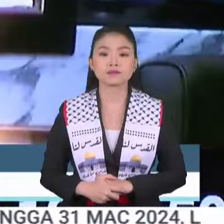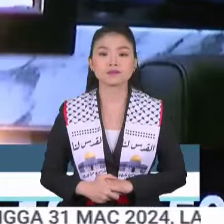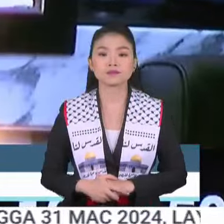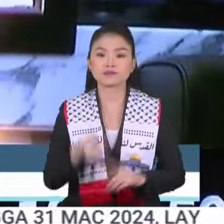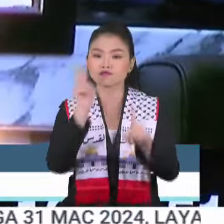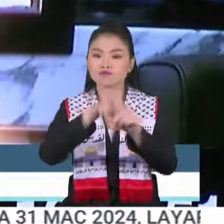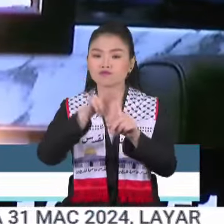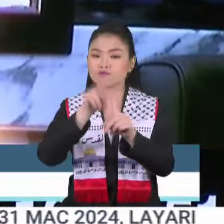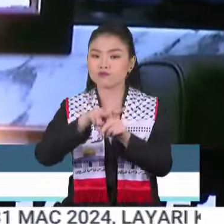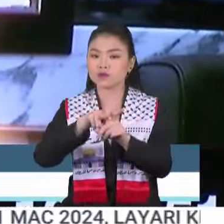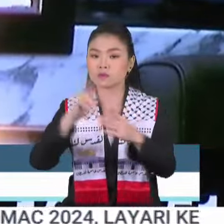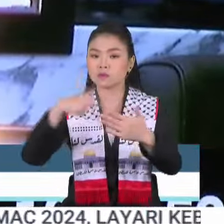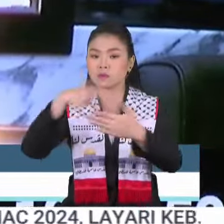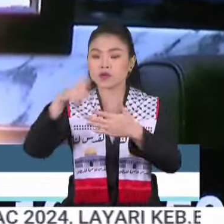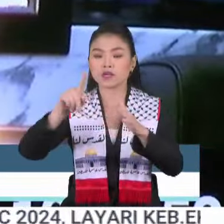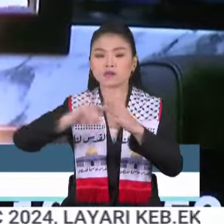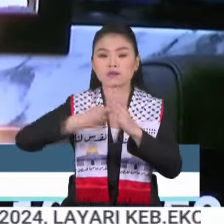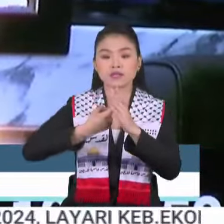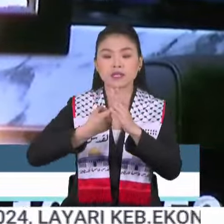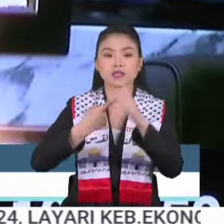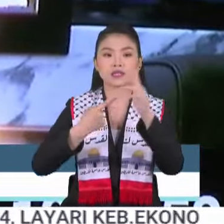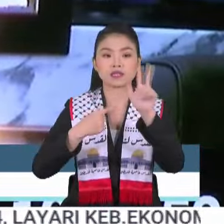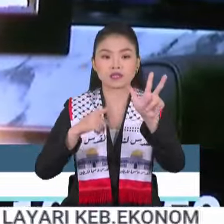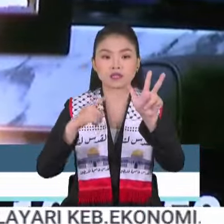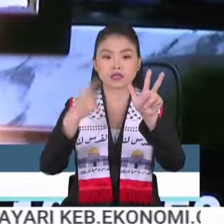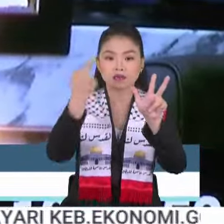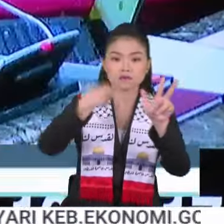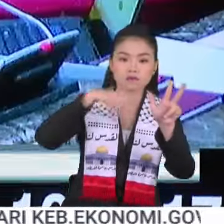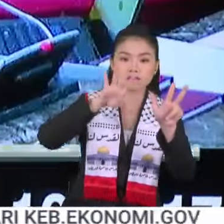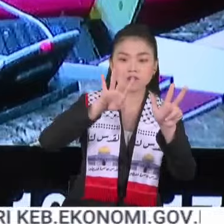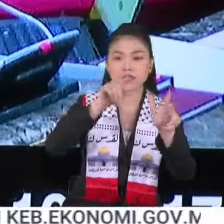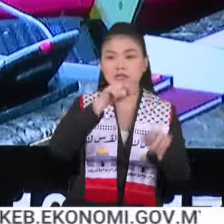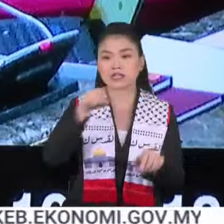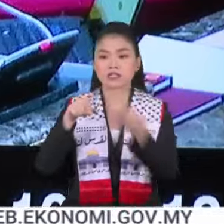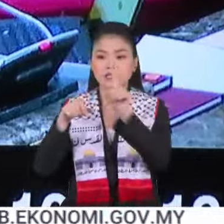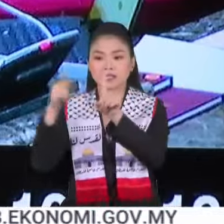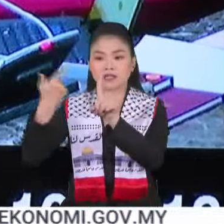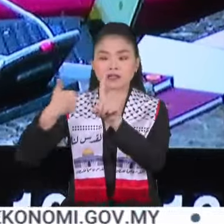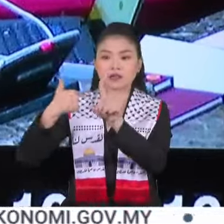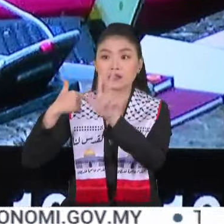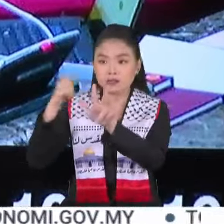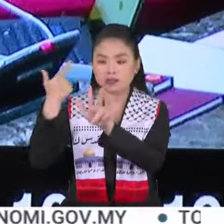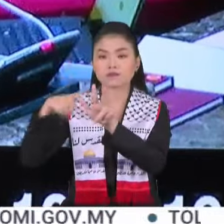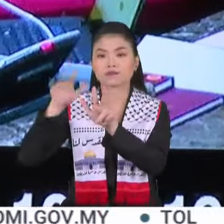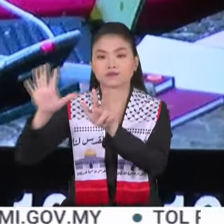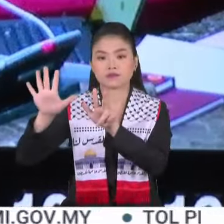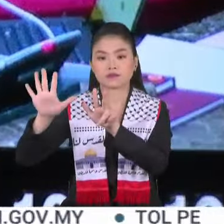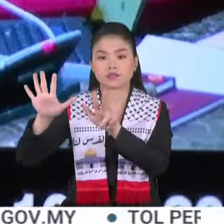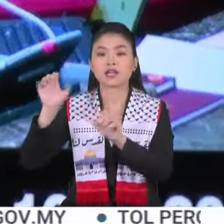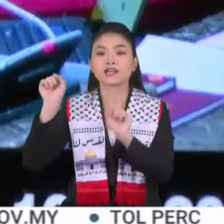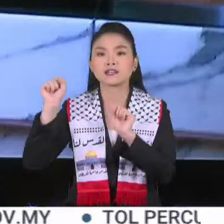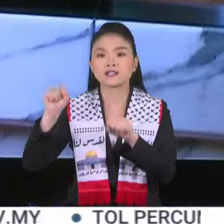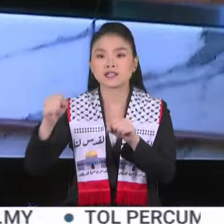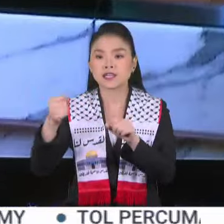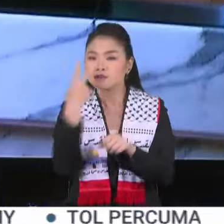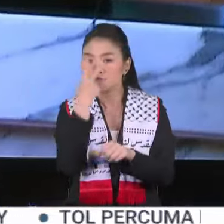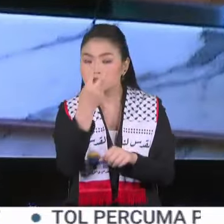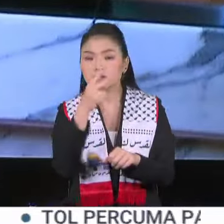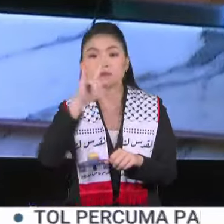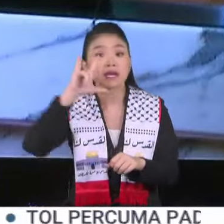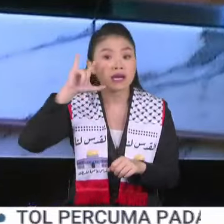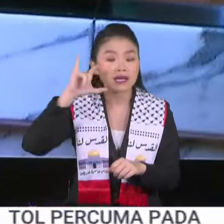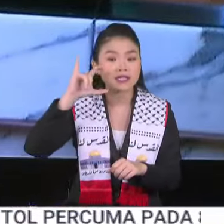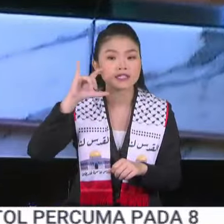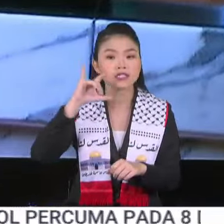Pemohonan menyertai program akan dibuka bermula 3 April hingga 3 Mei dan pautan program boleh didapati di Instagram dan Facebook Adun Muda